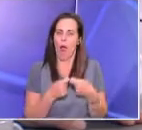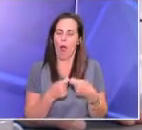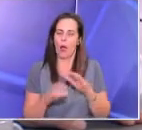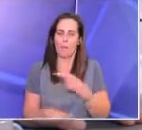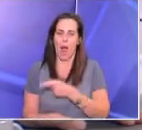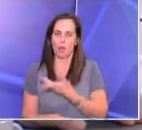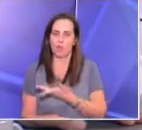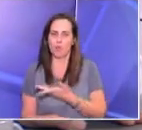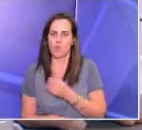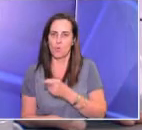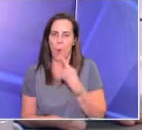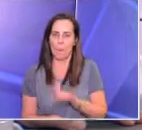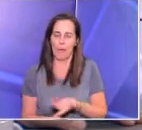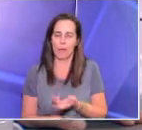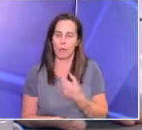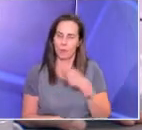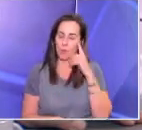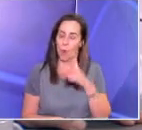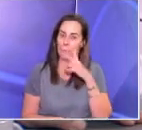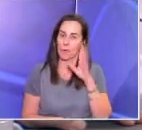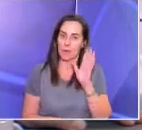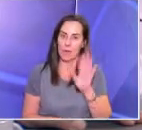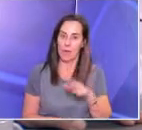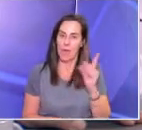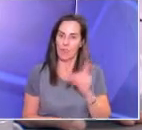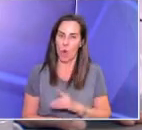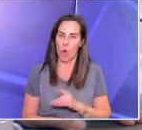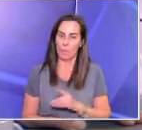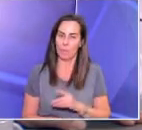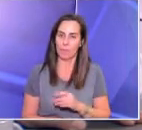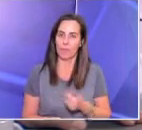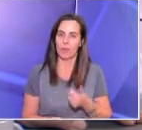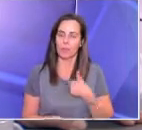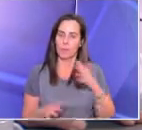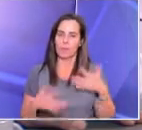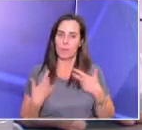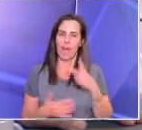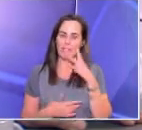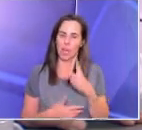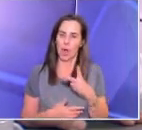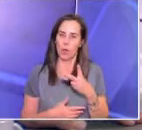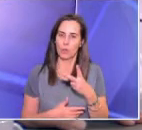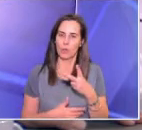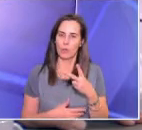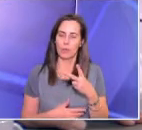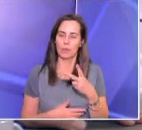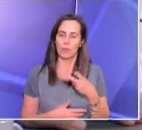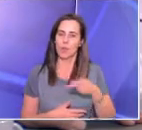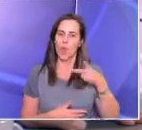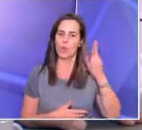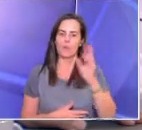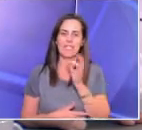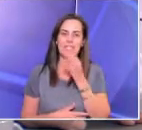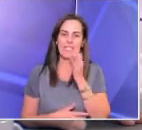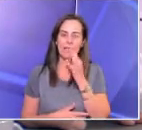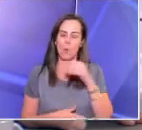מה שהוא אומר. אני חושב שאנחנו רואים את זה גם בדרום. אתמול אני מאוד שמחתי לראות בקלפיות יותר ויותר